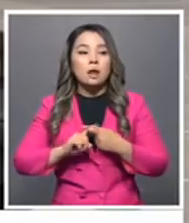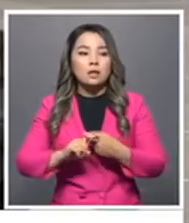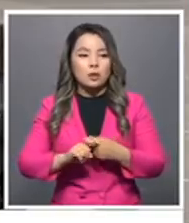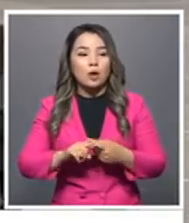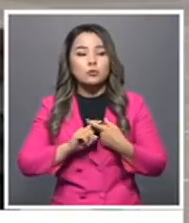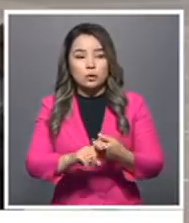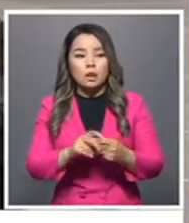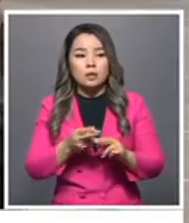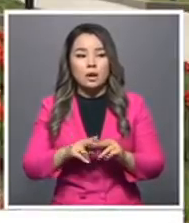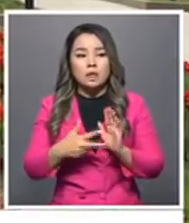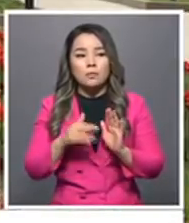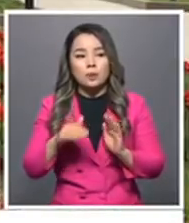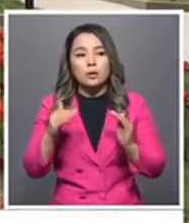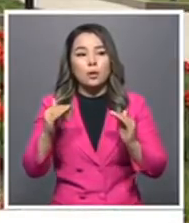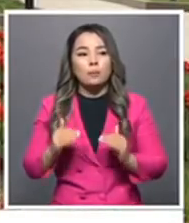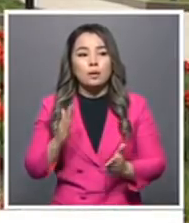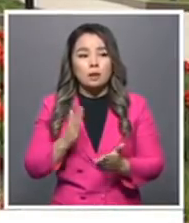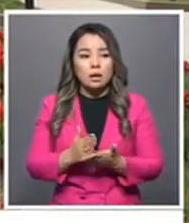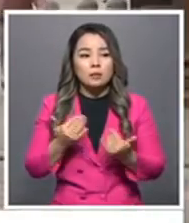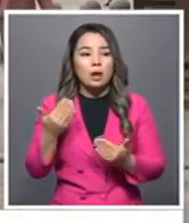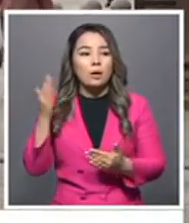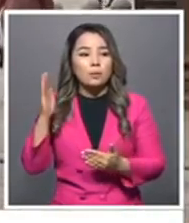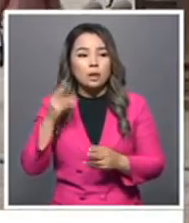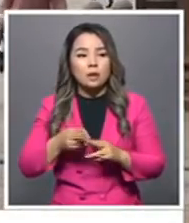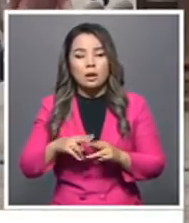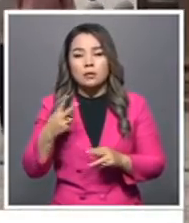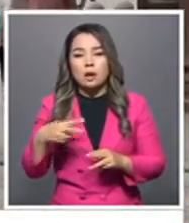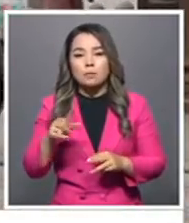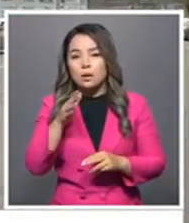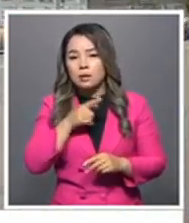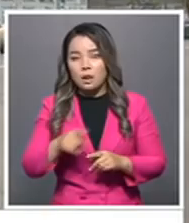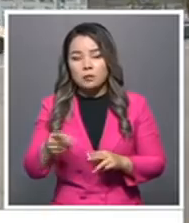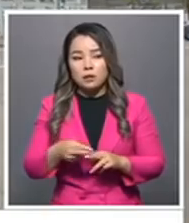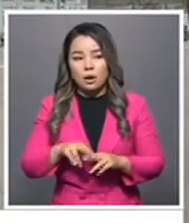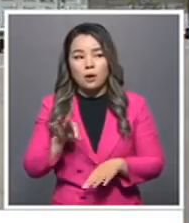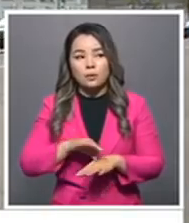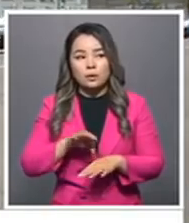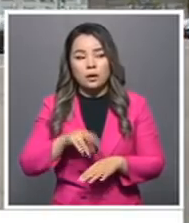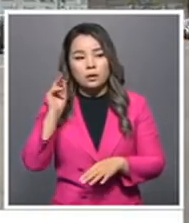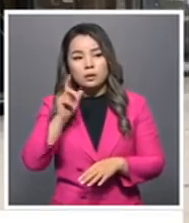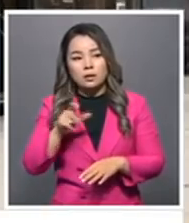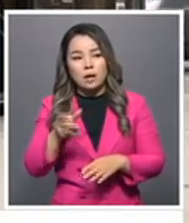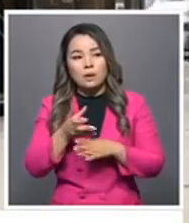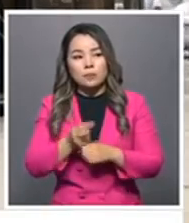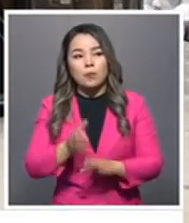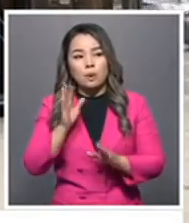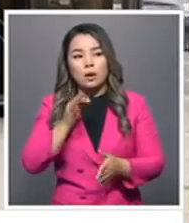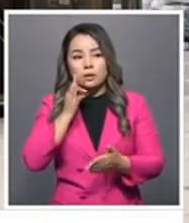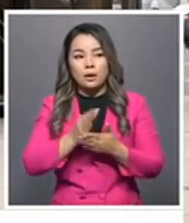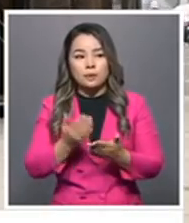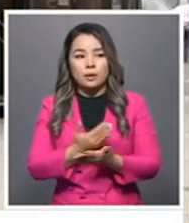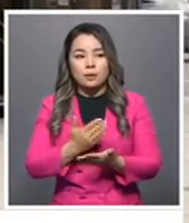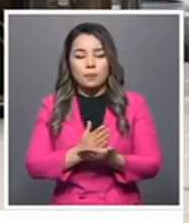қазір оның саны 8 мыңға төмендеді. Ал алдағы екі аптаның ішінде тіпті ауру саны азаяды деген болжам бар.